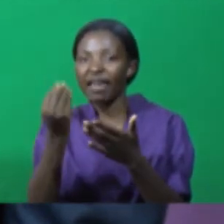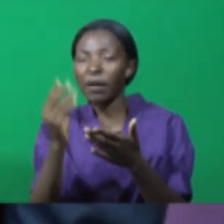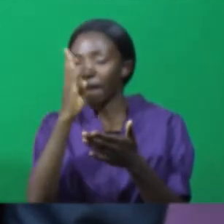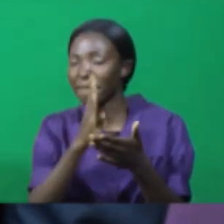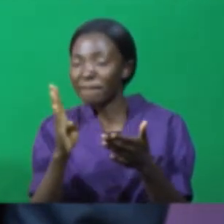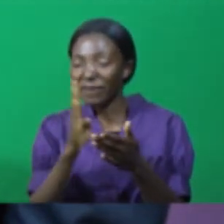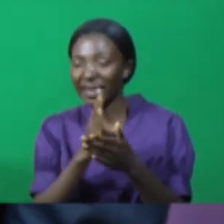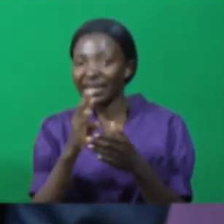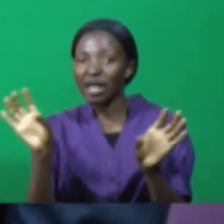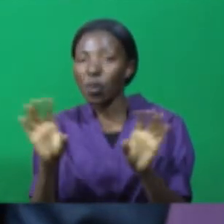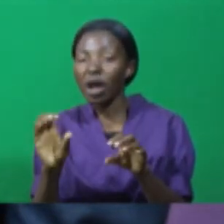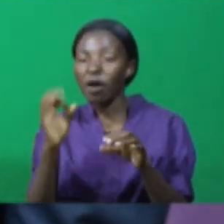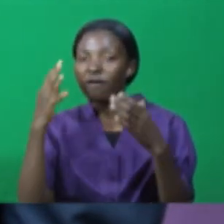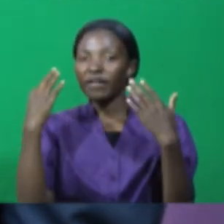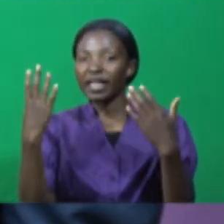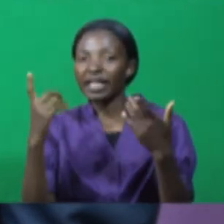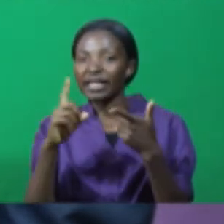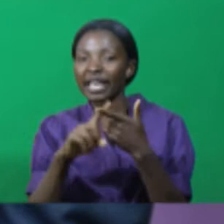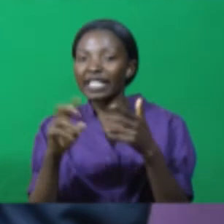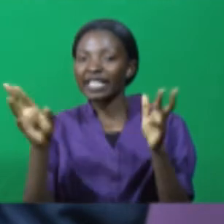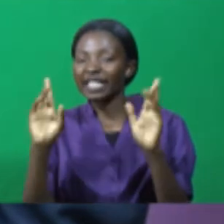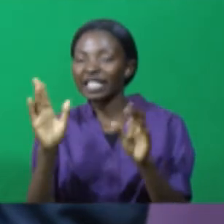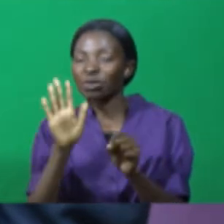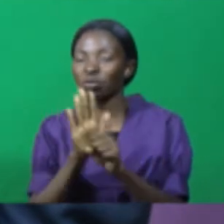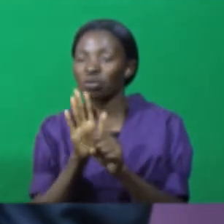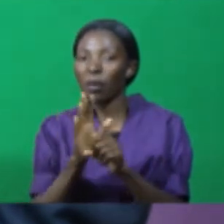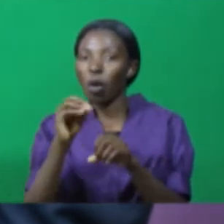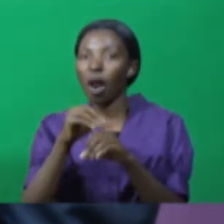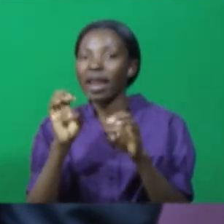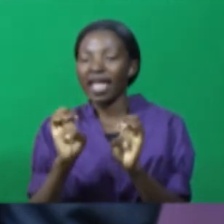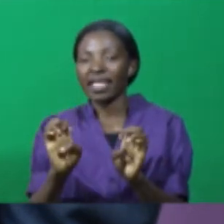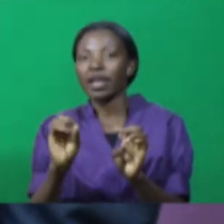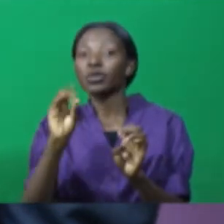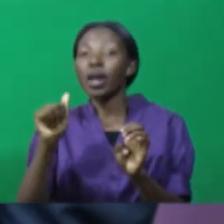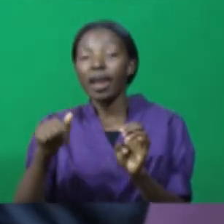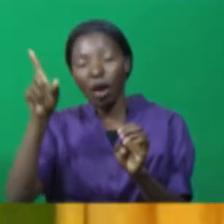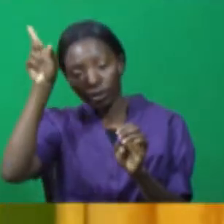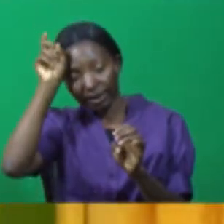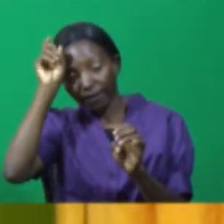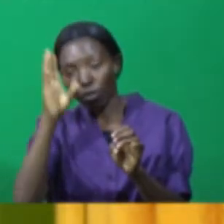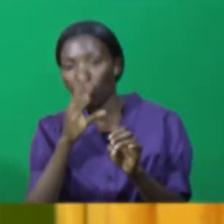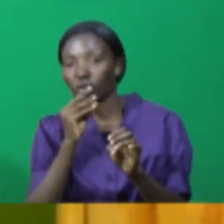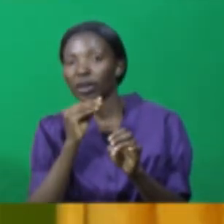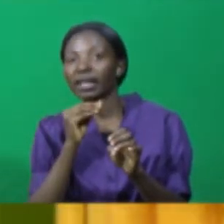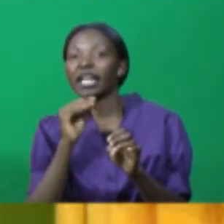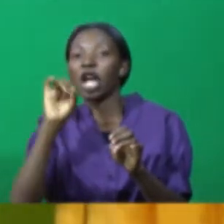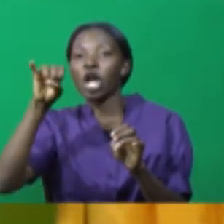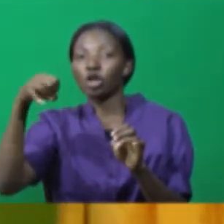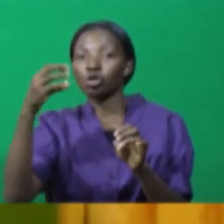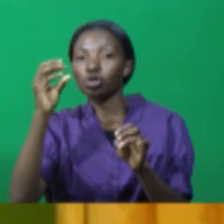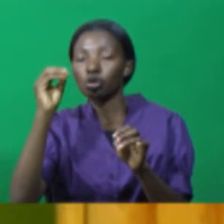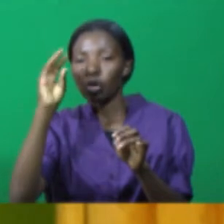fadza mabasa oma okwa ake. Uye fuma yake yaka wanda panyika. Mm-hmm. Disata na ita urako. Aruta ura kuna mwari kutu. Mm.